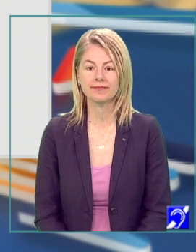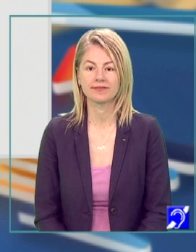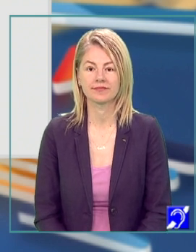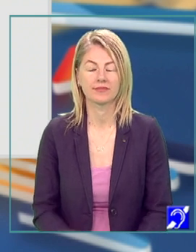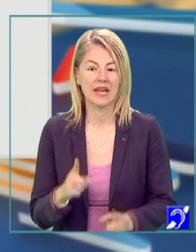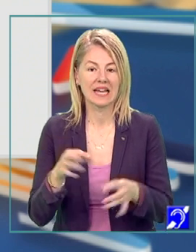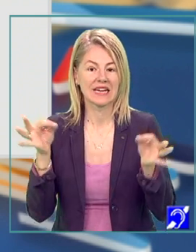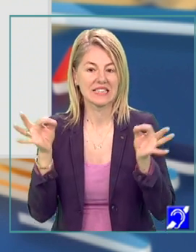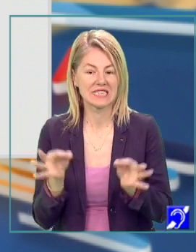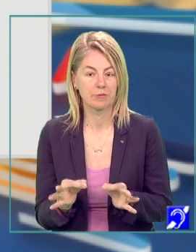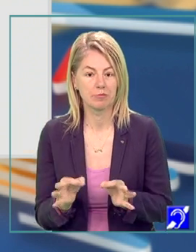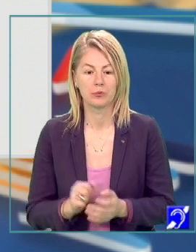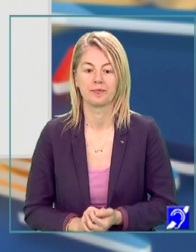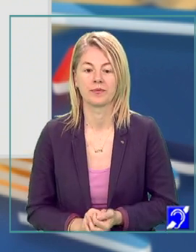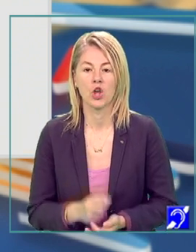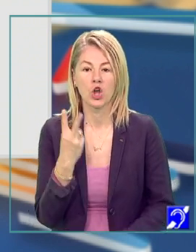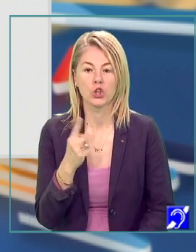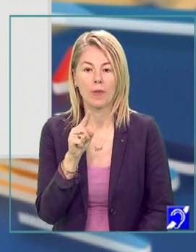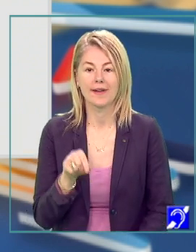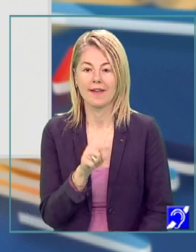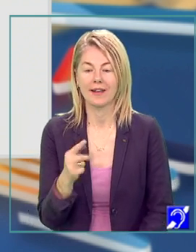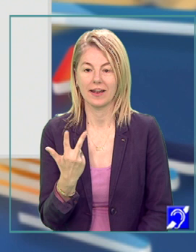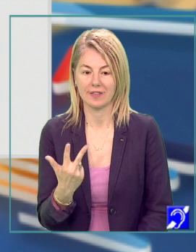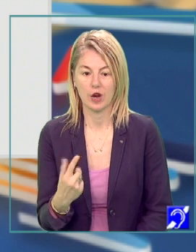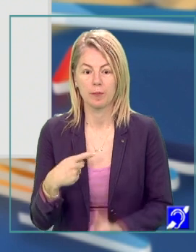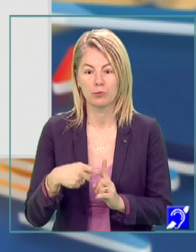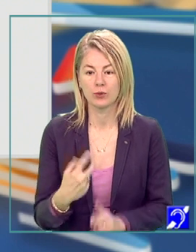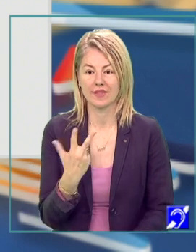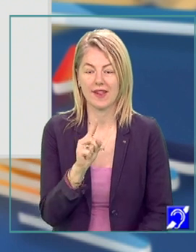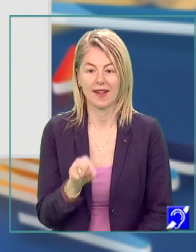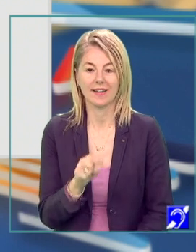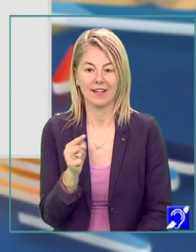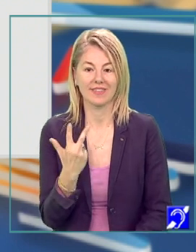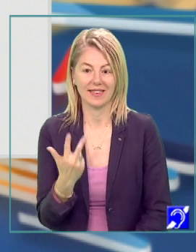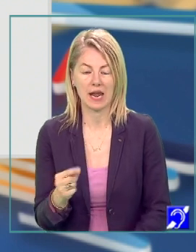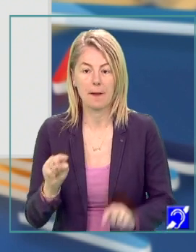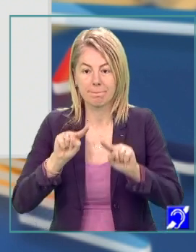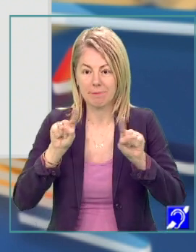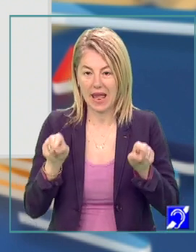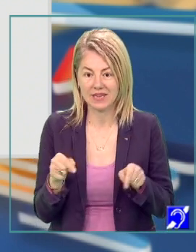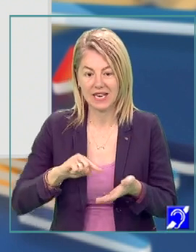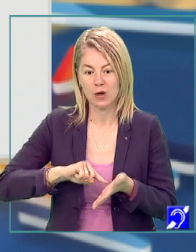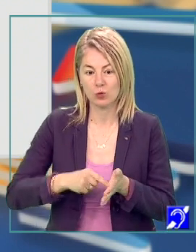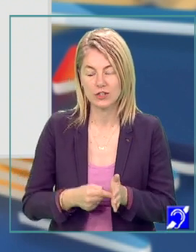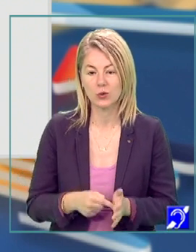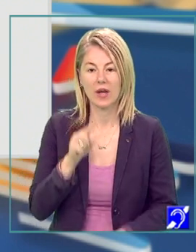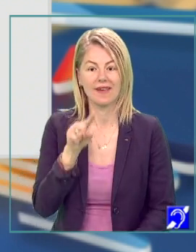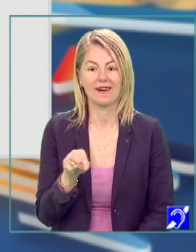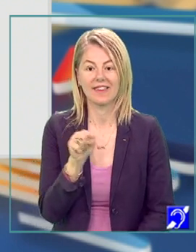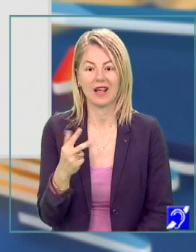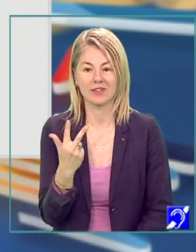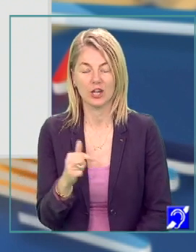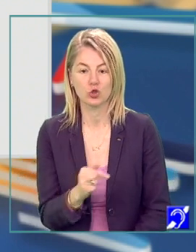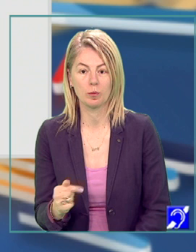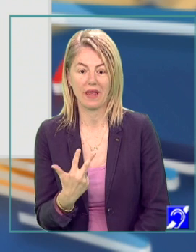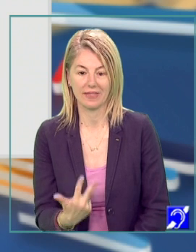Exercițiul devine așadar. 2 radical din 3 plus 3 radical din 3 înmulțit cu radical